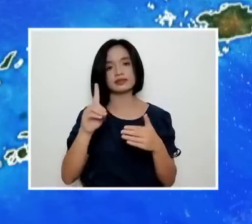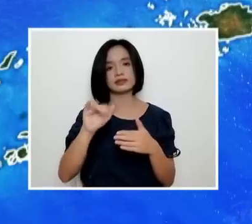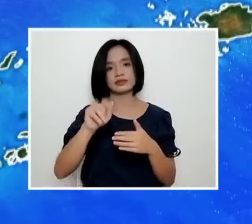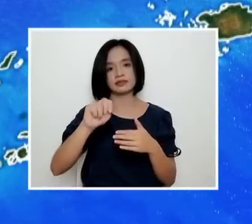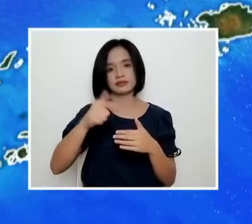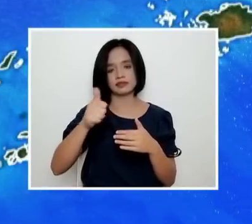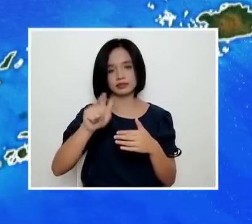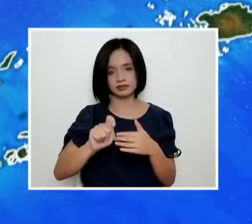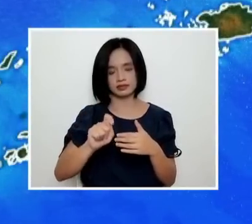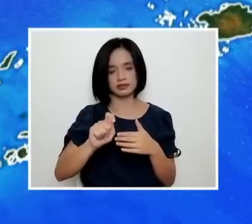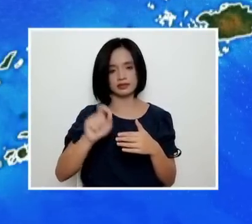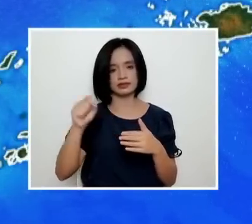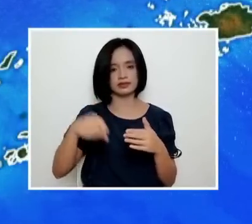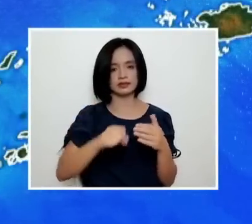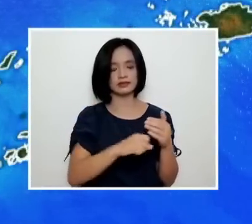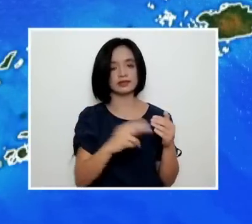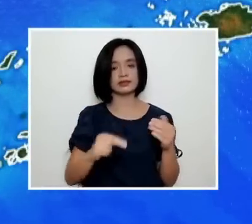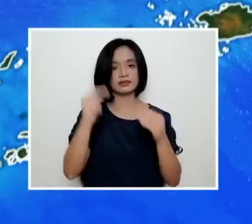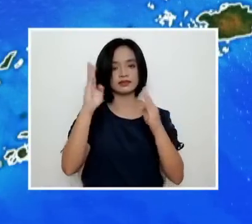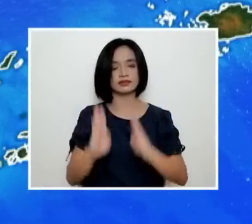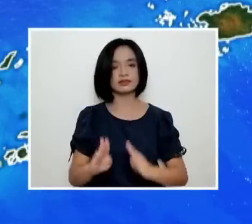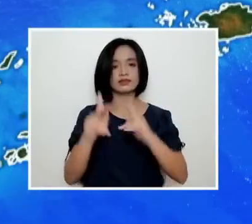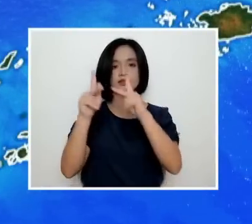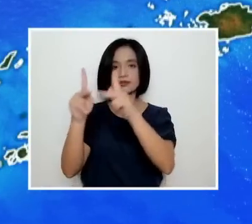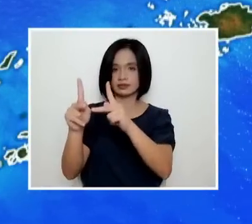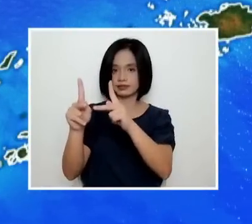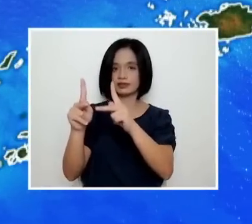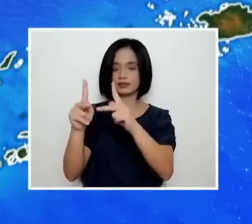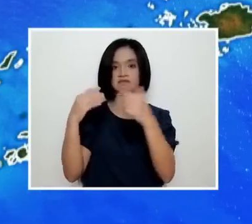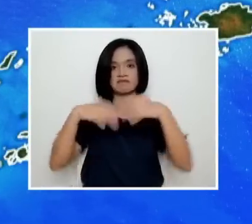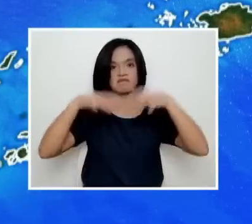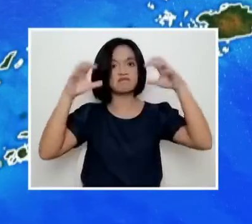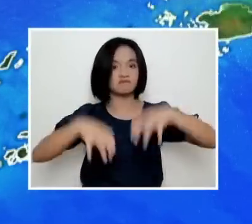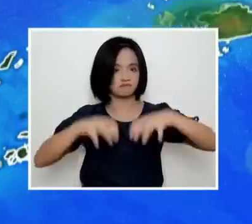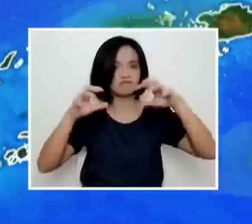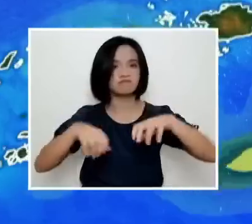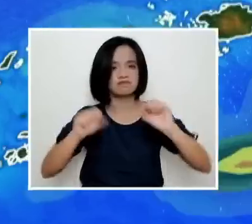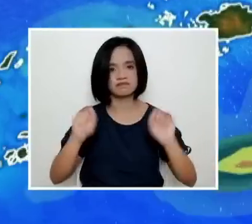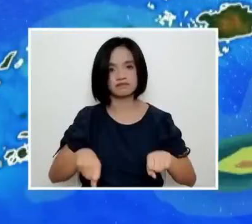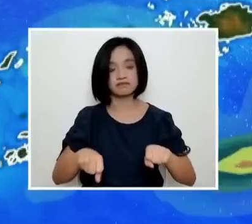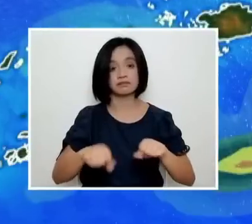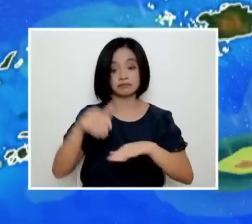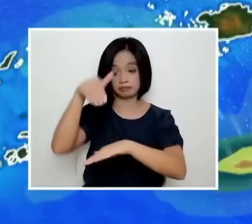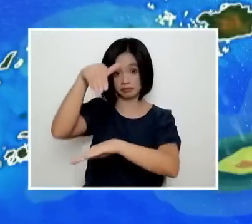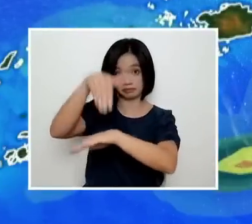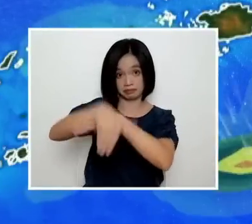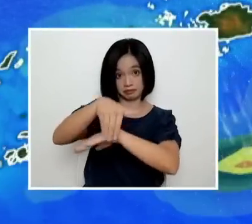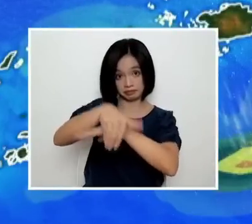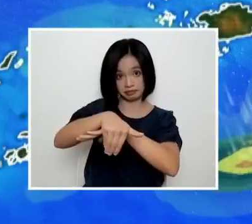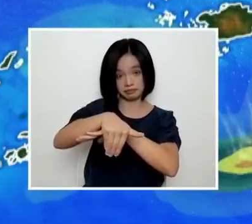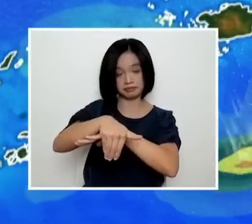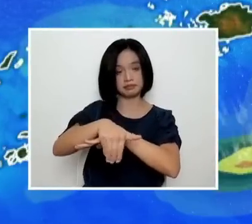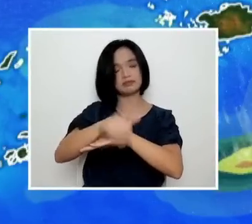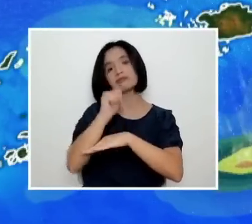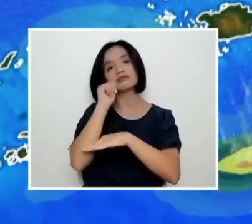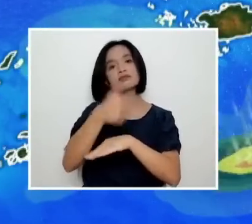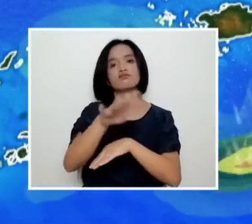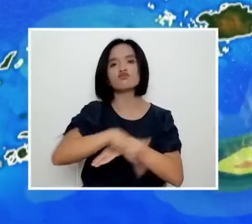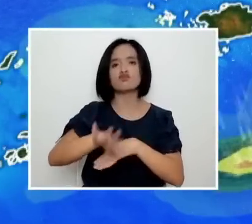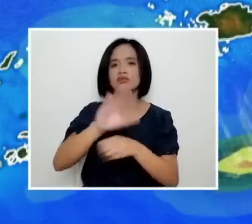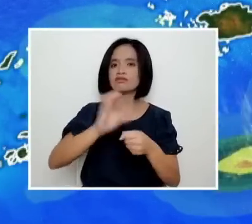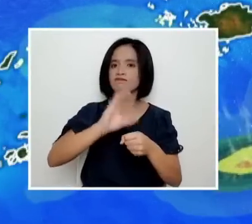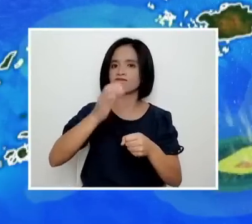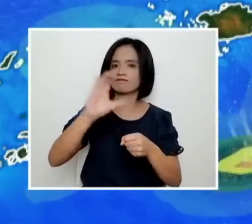del Norte, sa Bukidnon at Davao Occidental may malalakas na mga pag-ulan. At pagsapit ng gabi, halos buong Caraga ang may malalakas